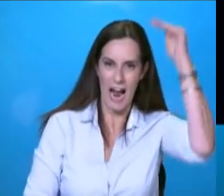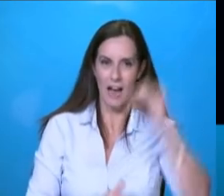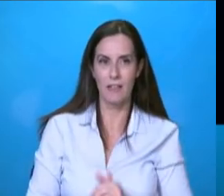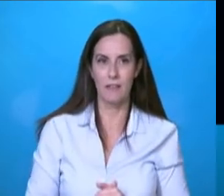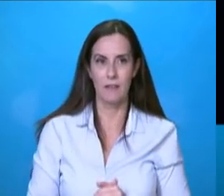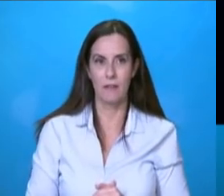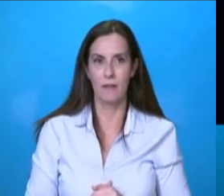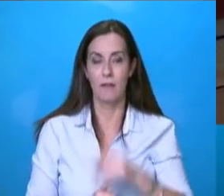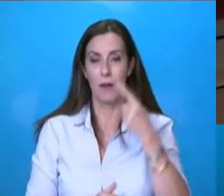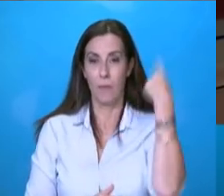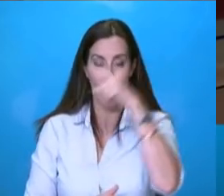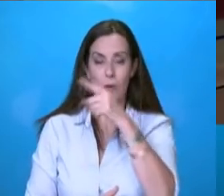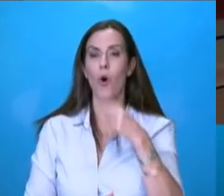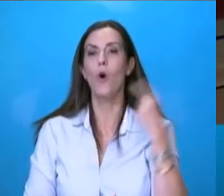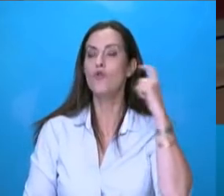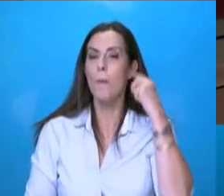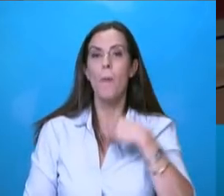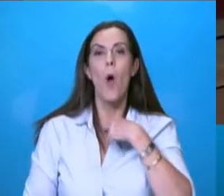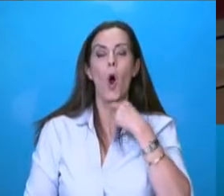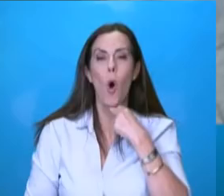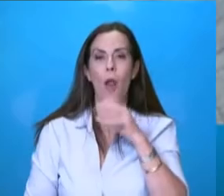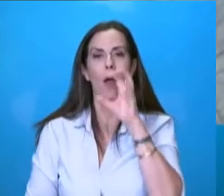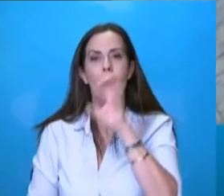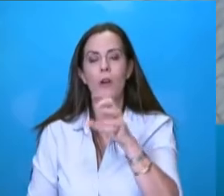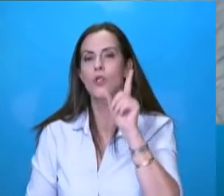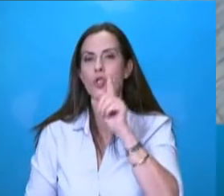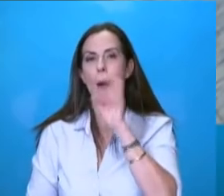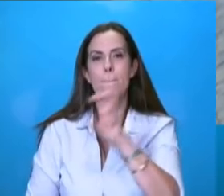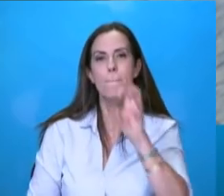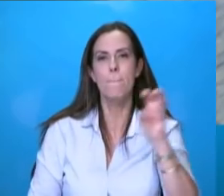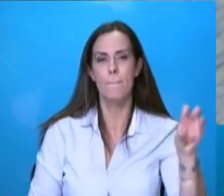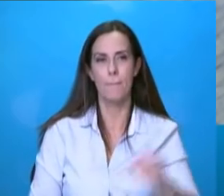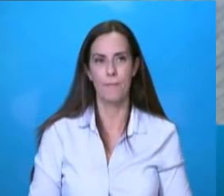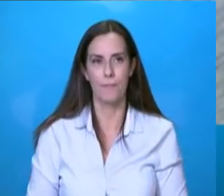ראשי המפלגות מופיעות לצד מספר המנדטים.